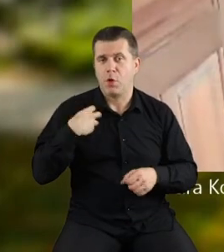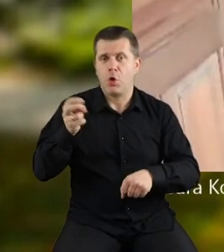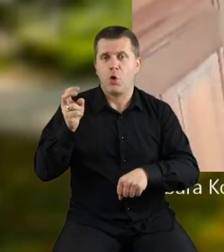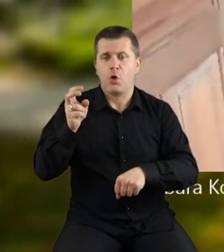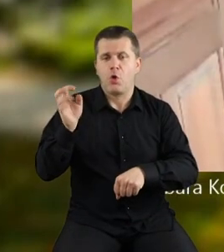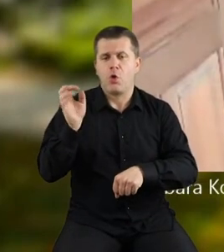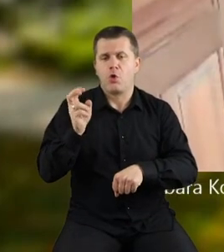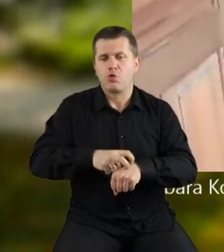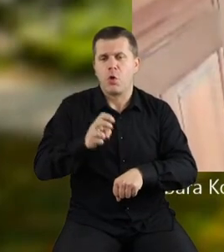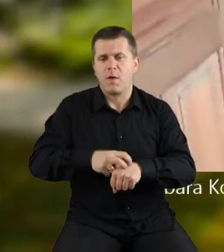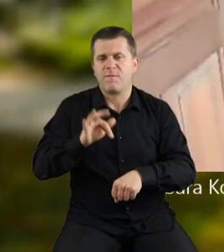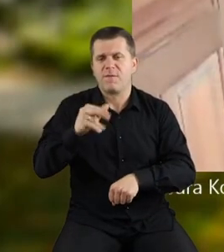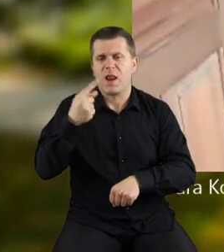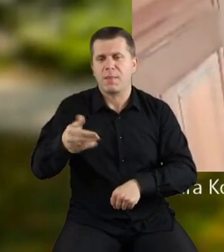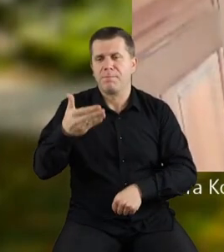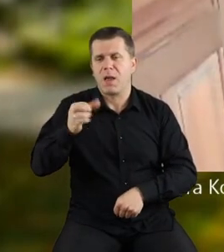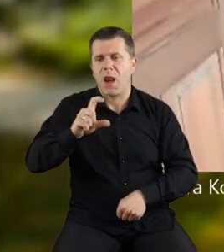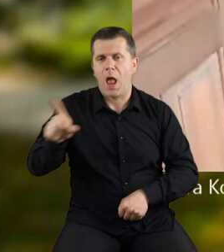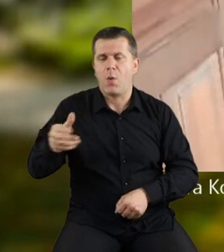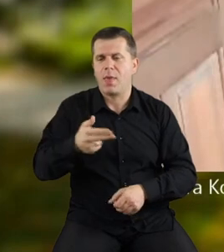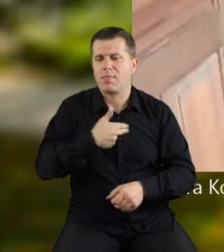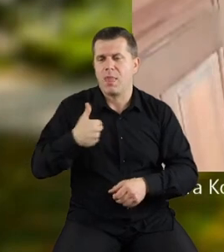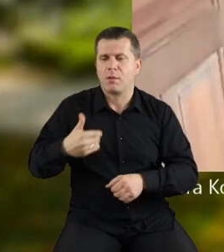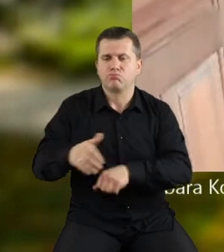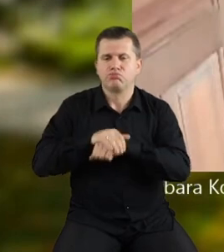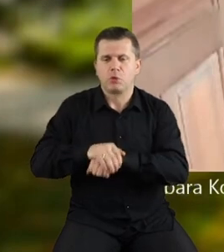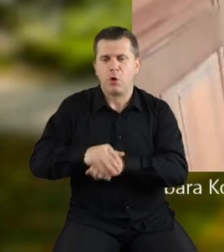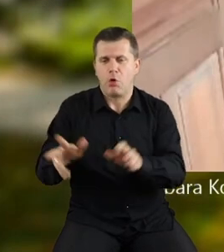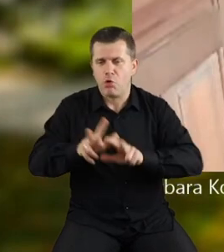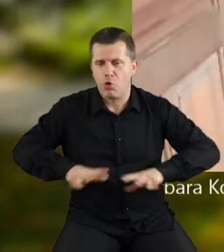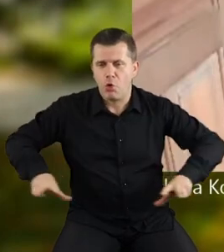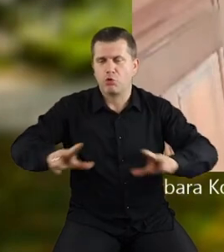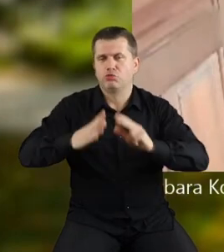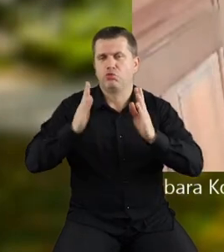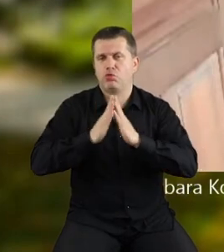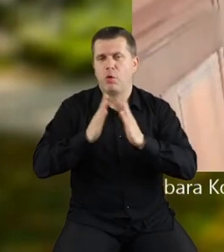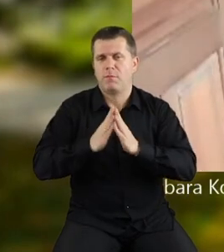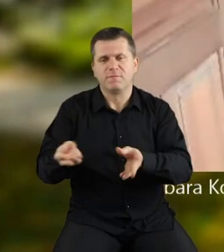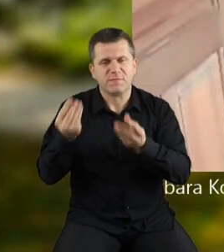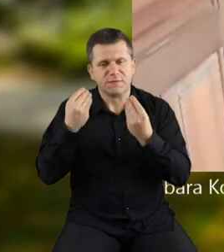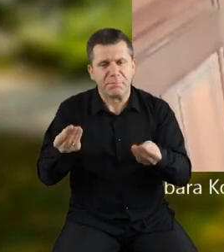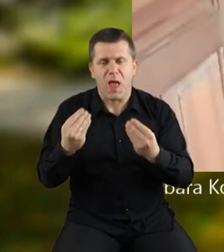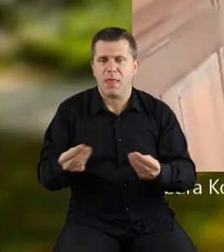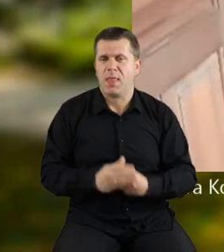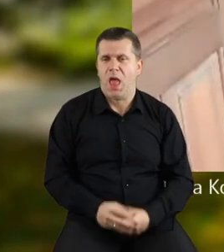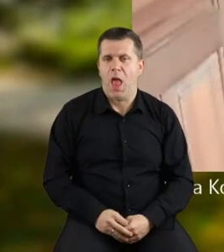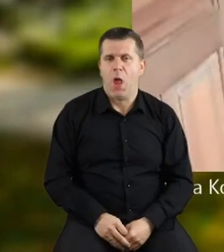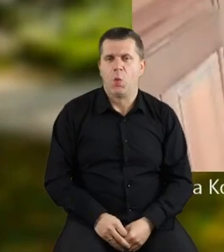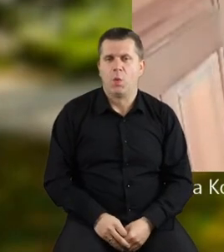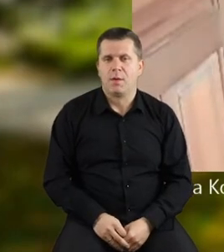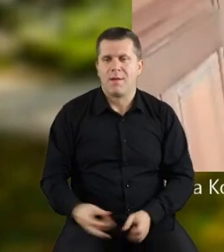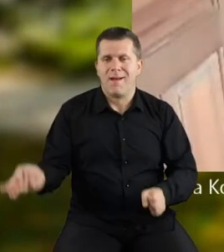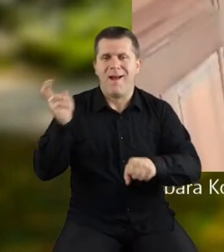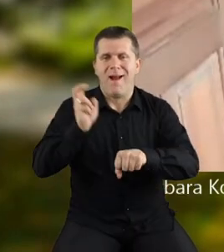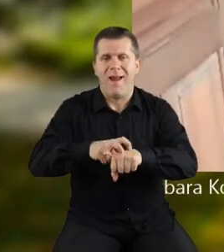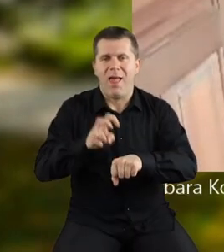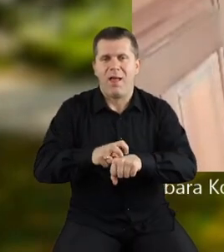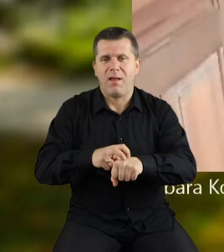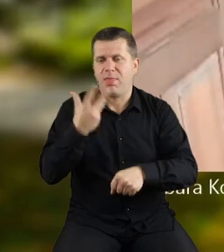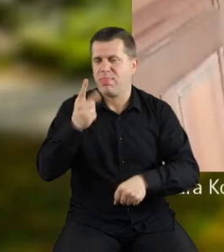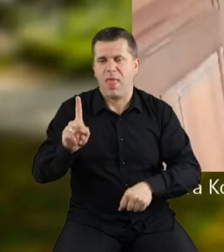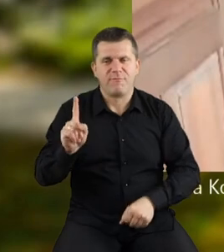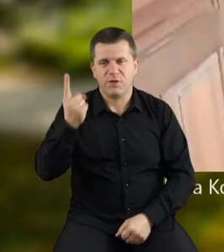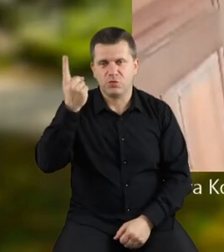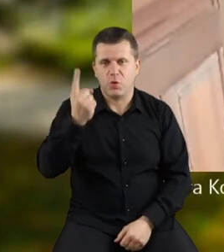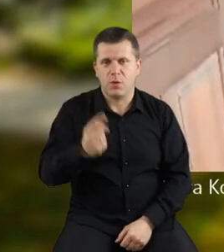życiu był dr Fred Mirał, nasz przyjaciel rodziny i domu. Wspaniały